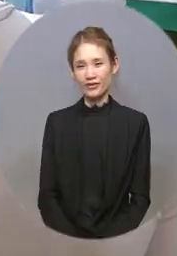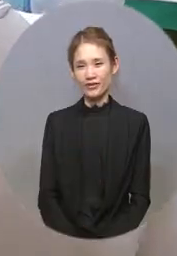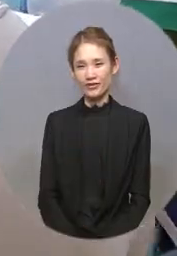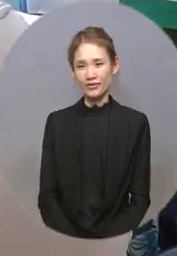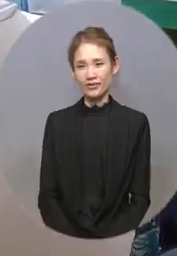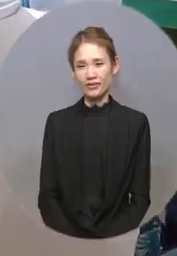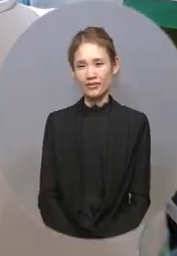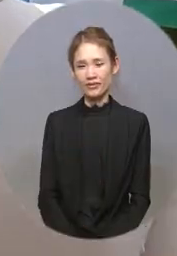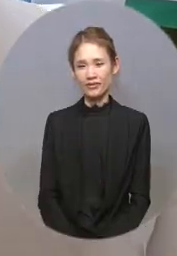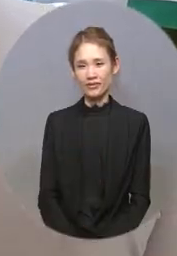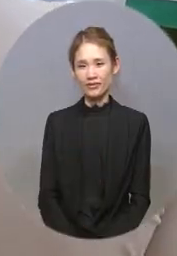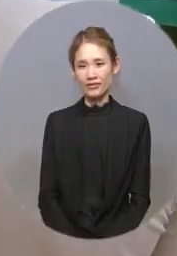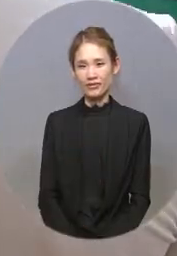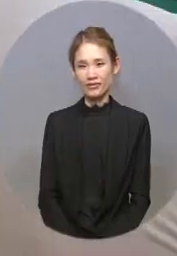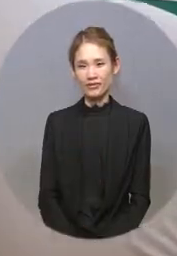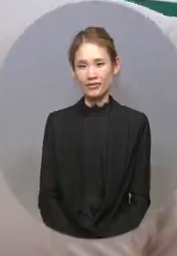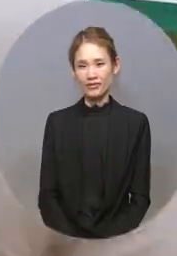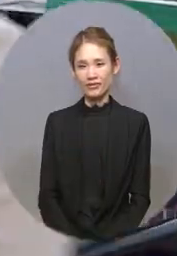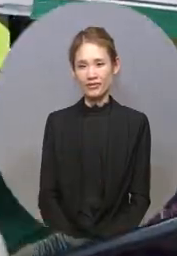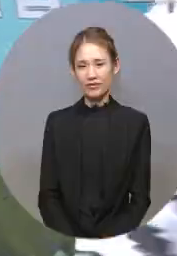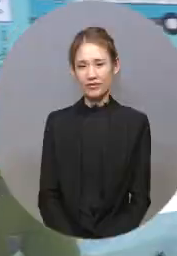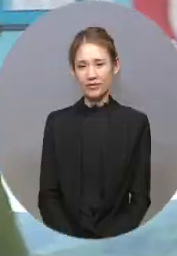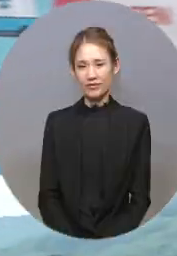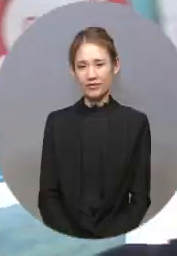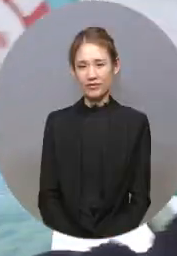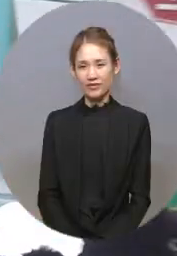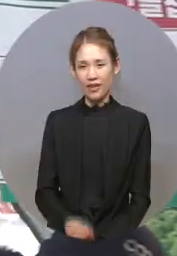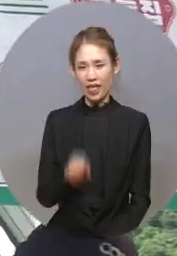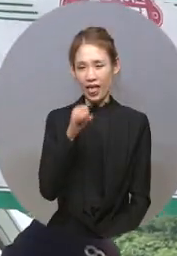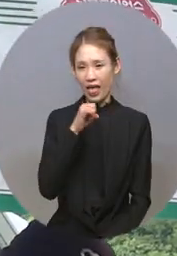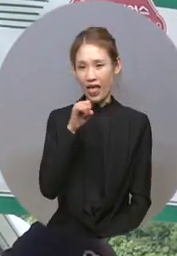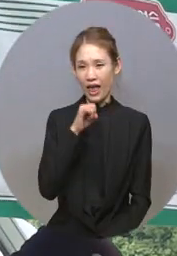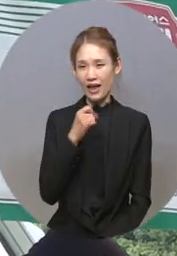아이스크림. 아이스크림. 저도요? 네. 아이스크림.